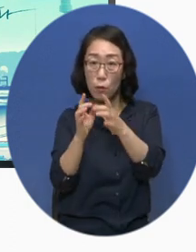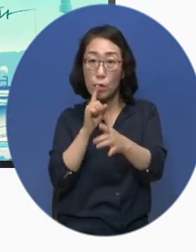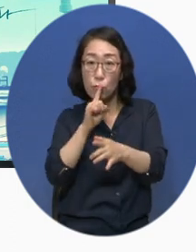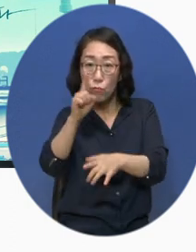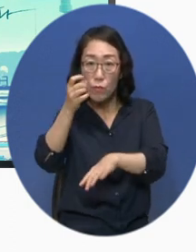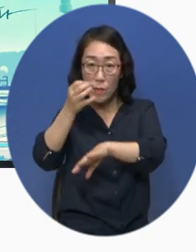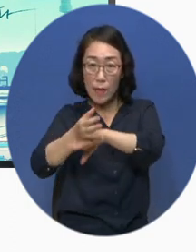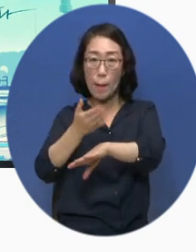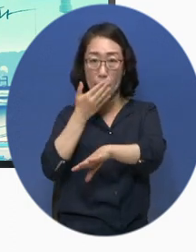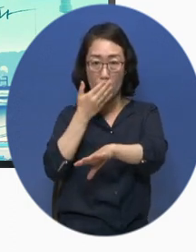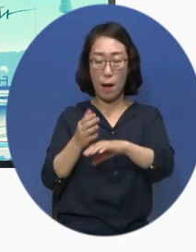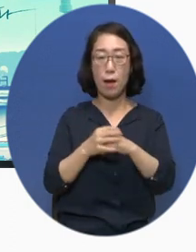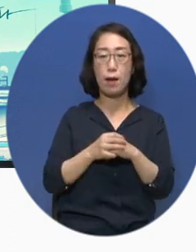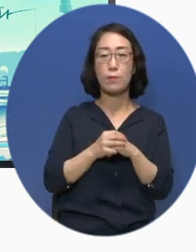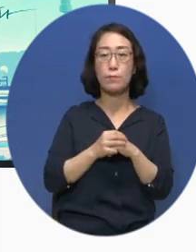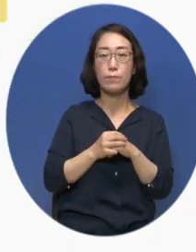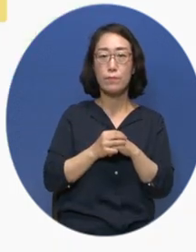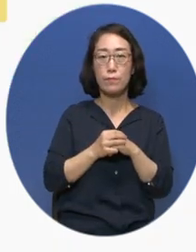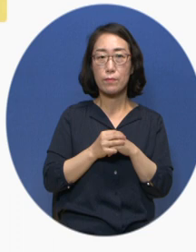있습니다.